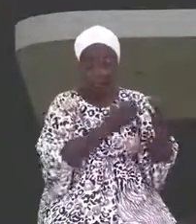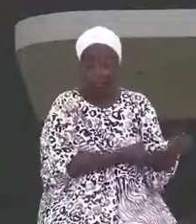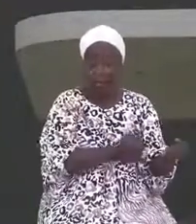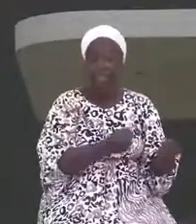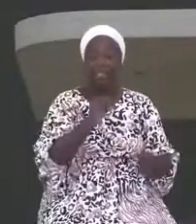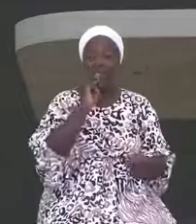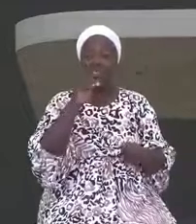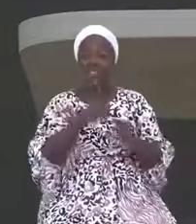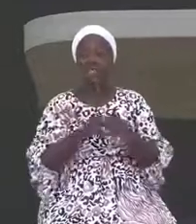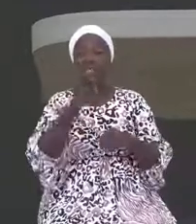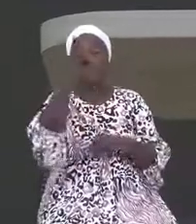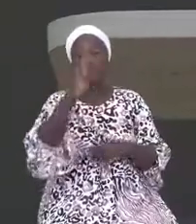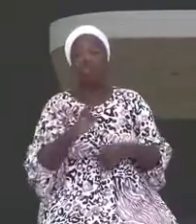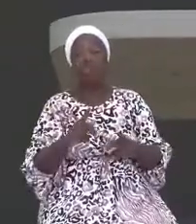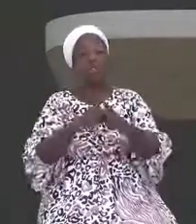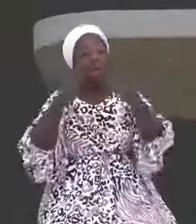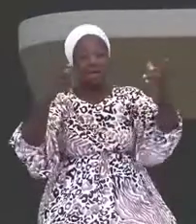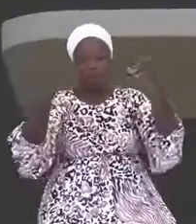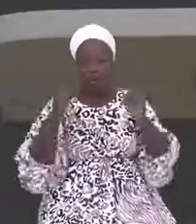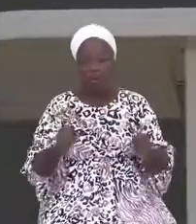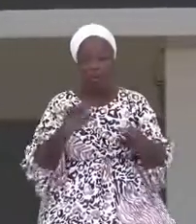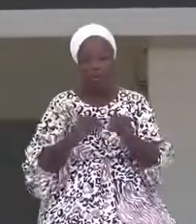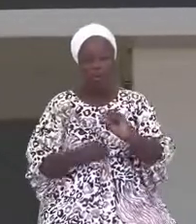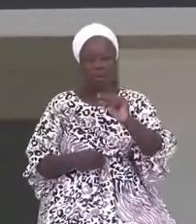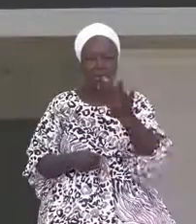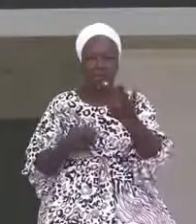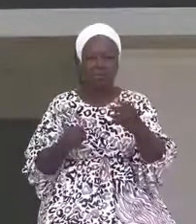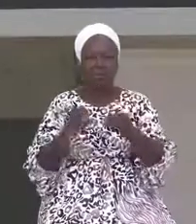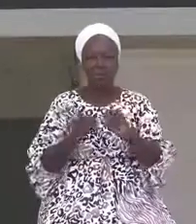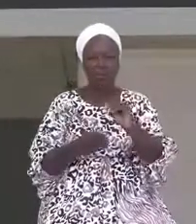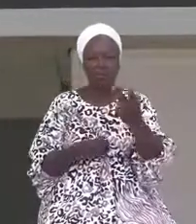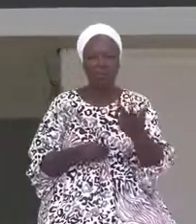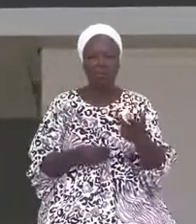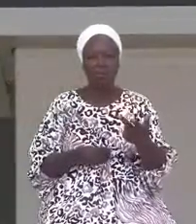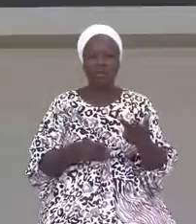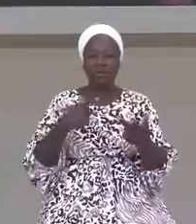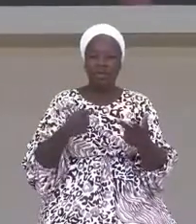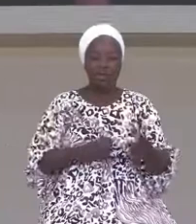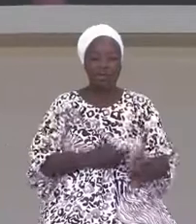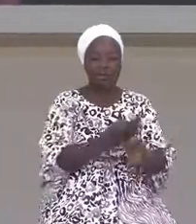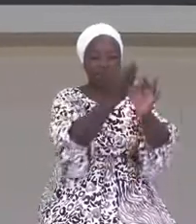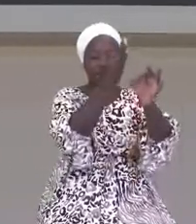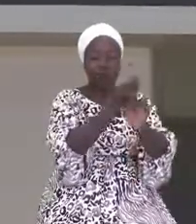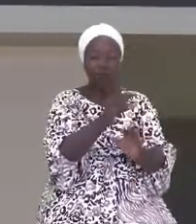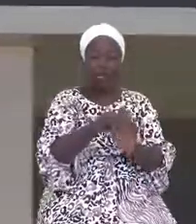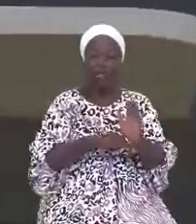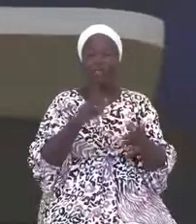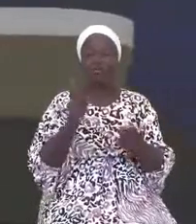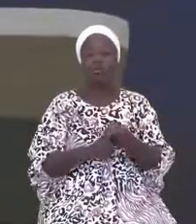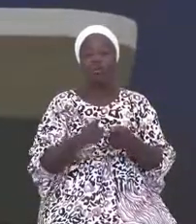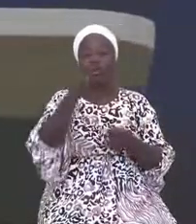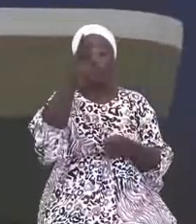en l'immense pour puissance de 3e élément troisième élément la fidélité aux promesses immuable